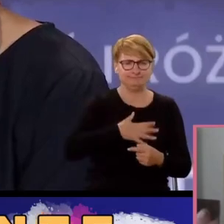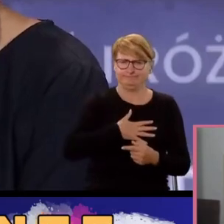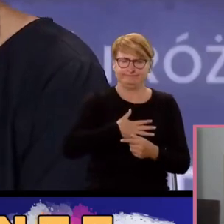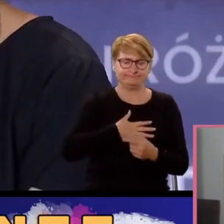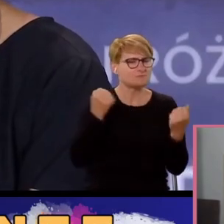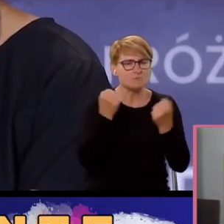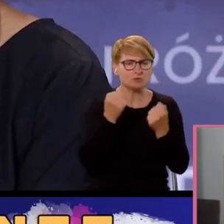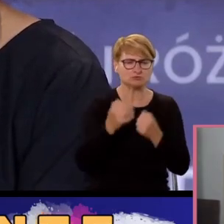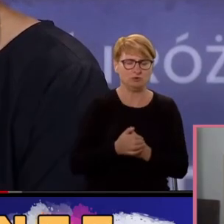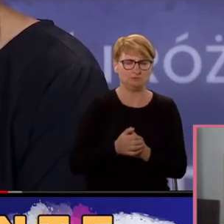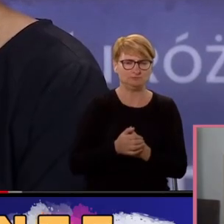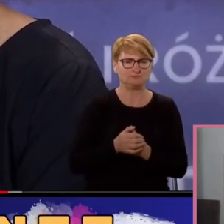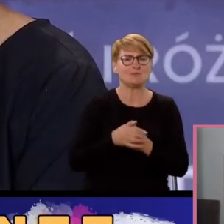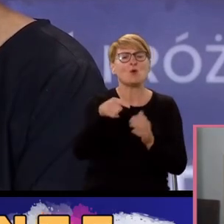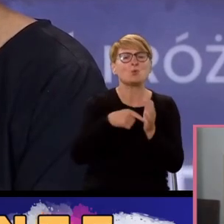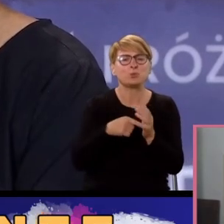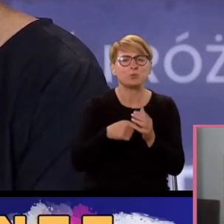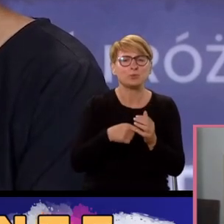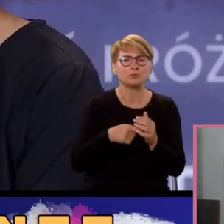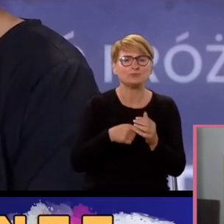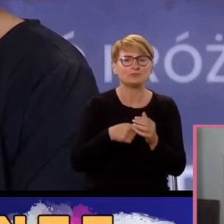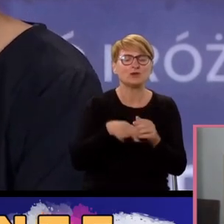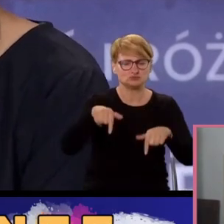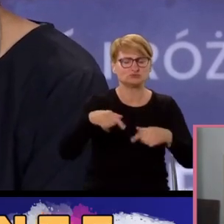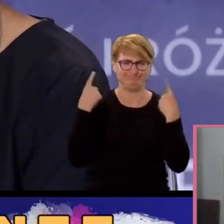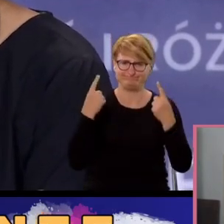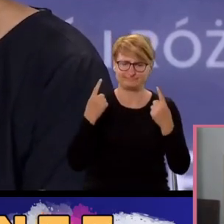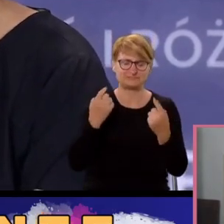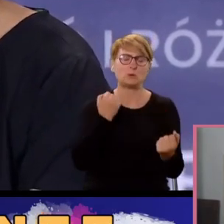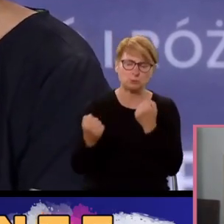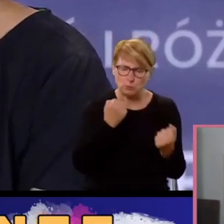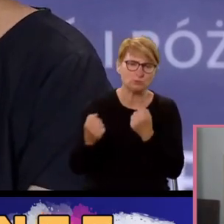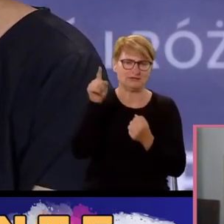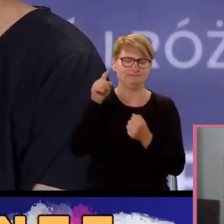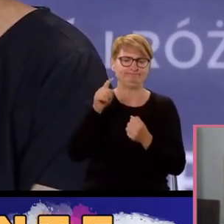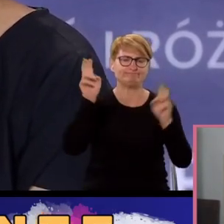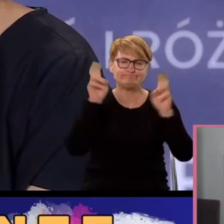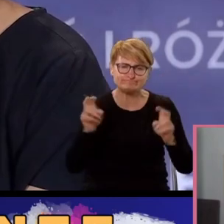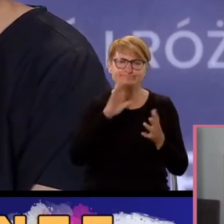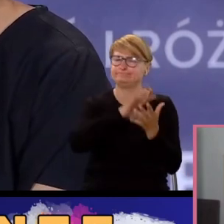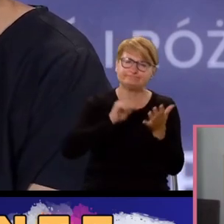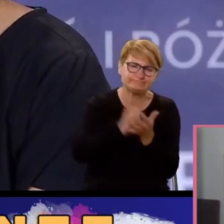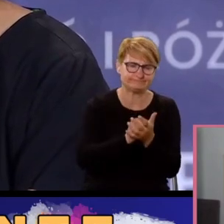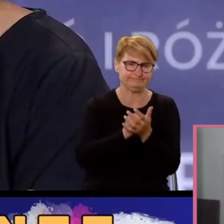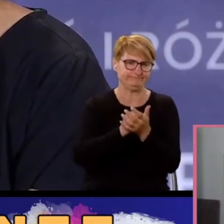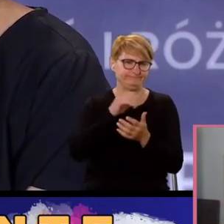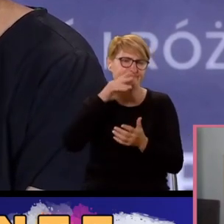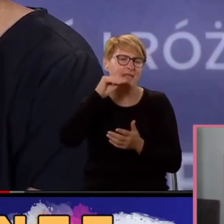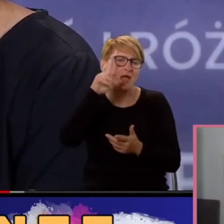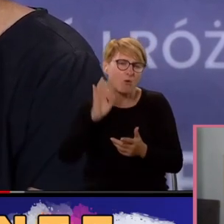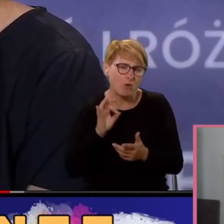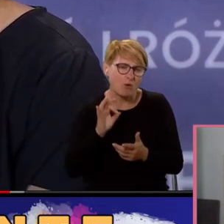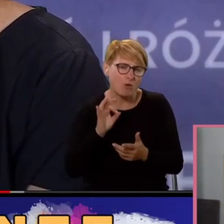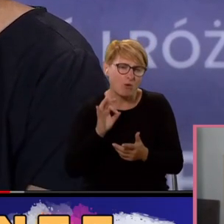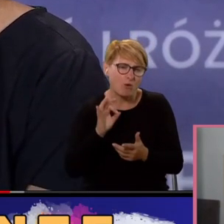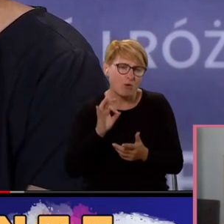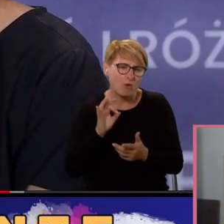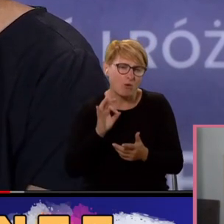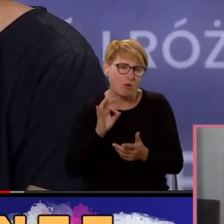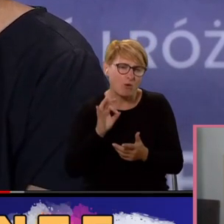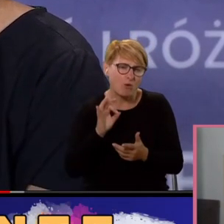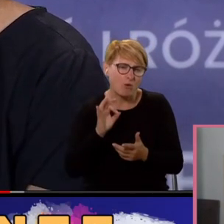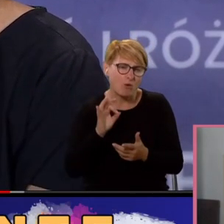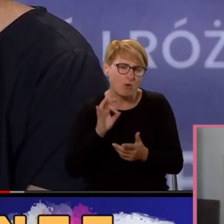was, i mnie. Mianowicie o tym, że sytuacja jest trudna, o katastrofie ekologicznej, która się już zaczęła i która trwa i która jest właściwie...